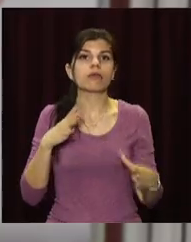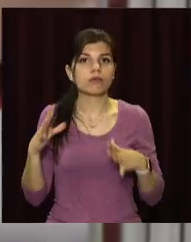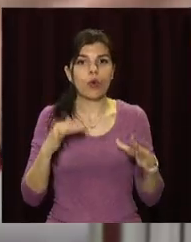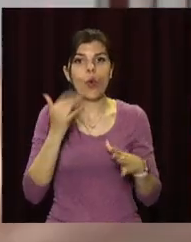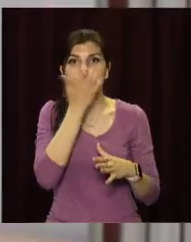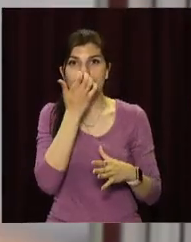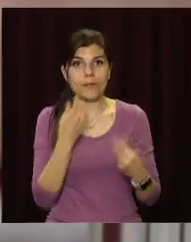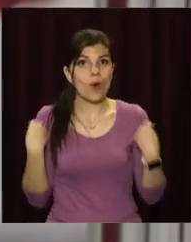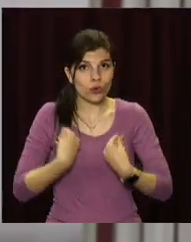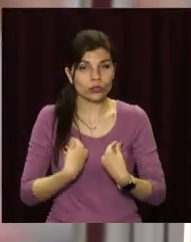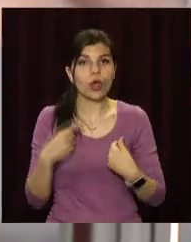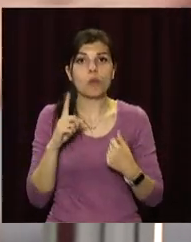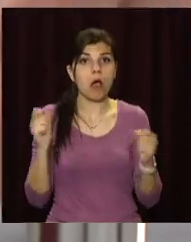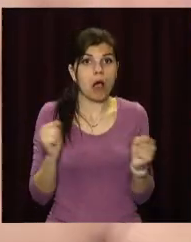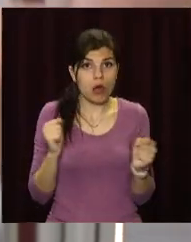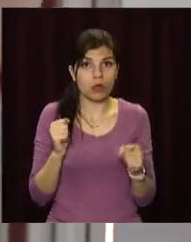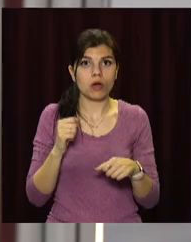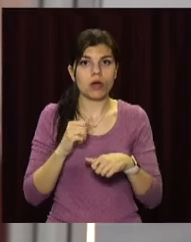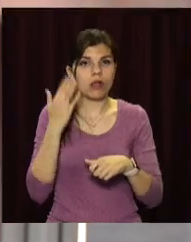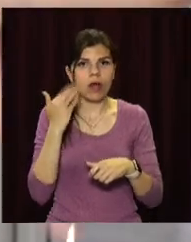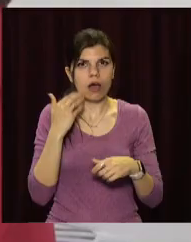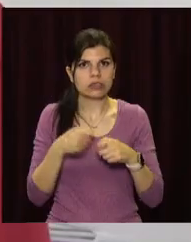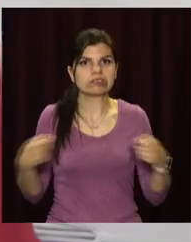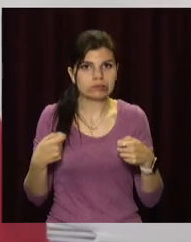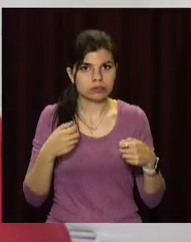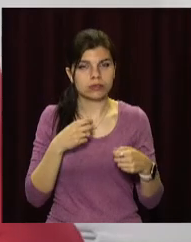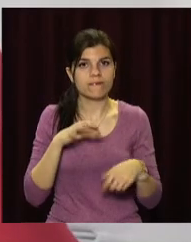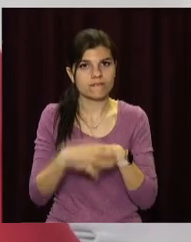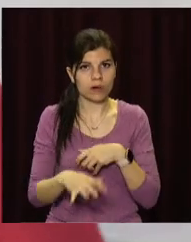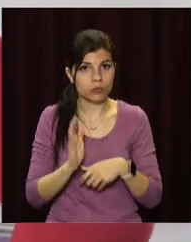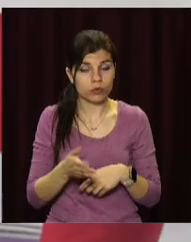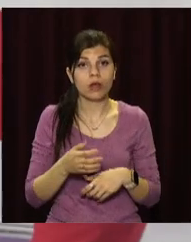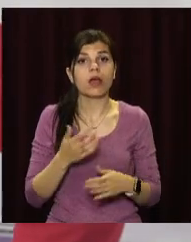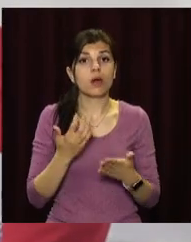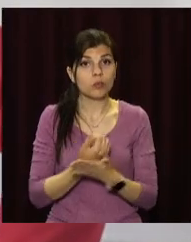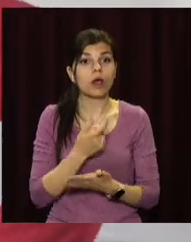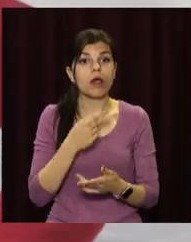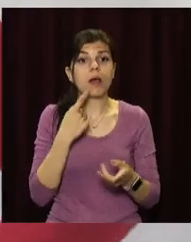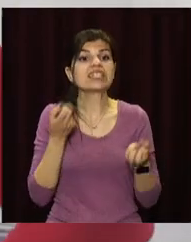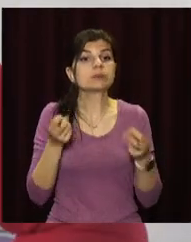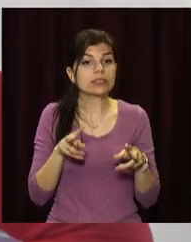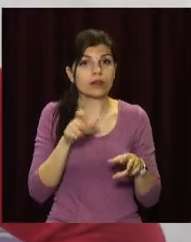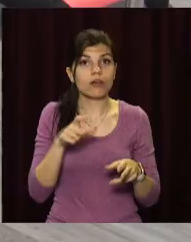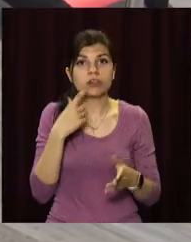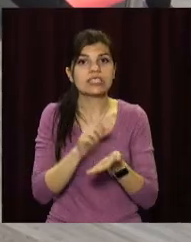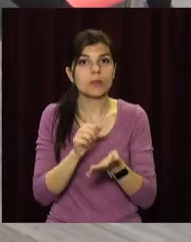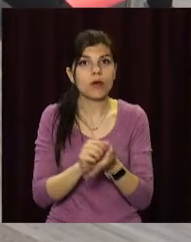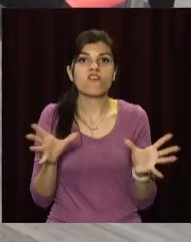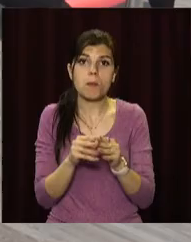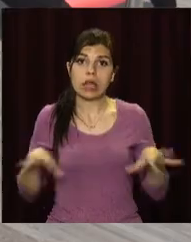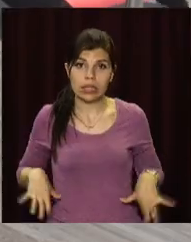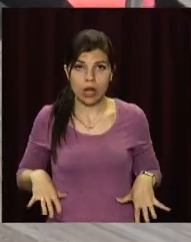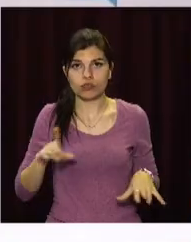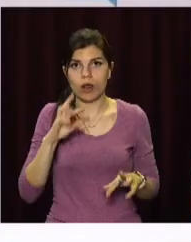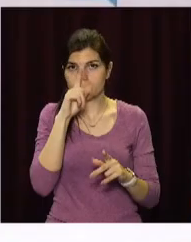краще у теплому одязі, адже холодний м'яз – легко травмувати. Аби правильно виконувати вправи, спеціалісти радять займатися з